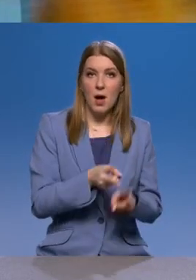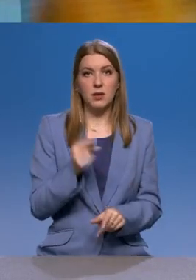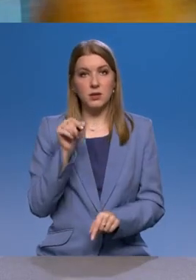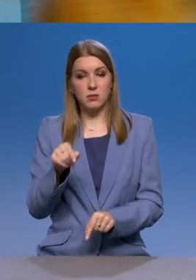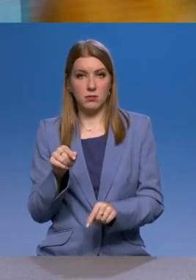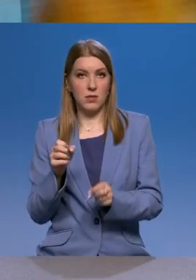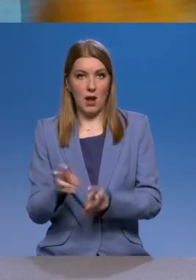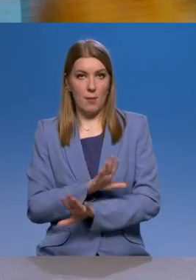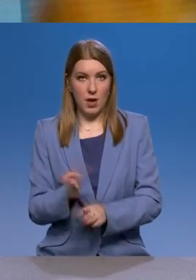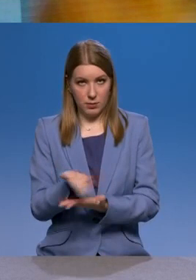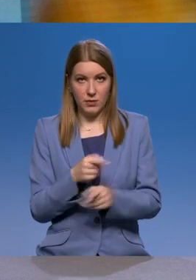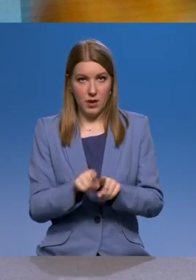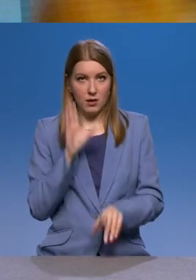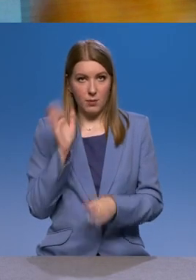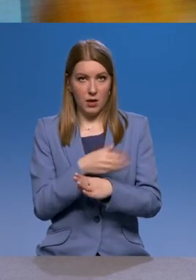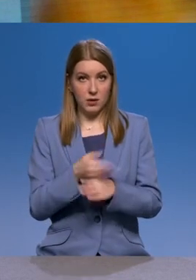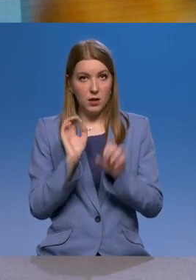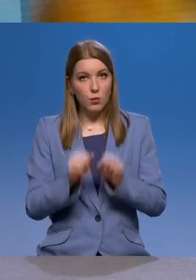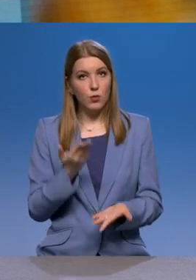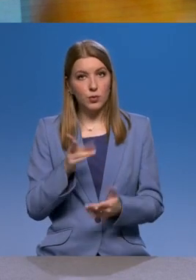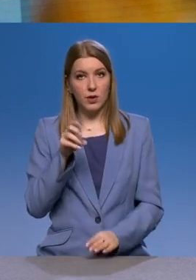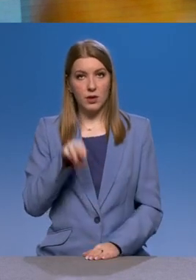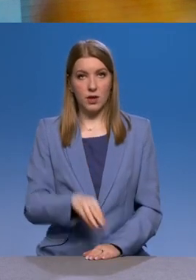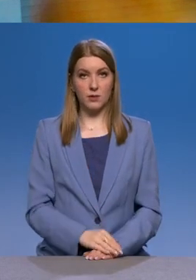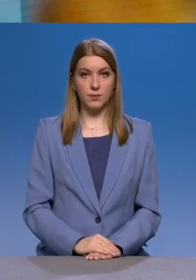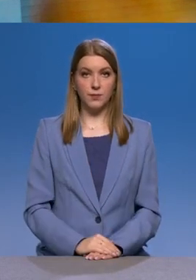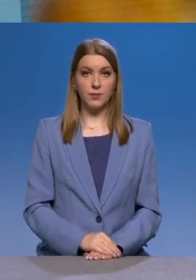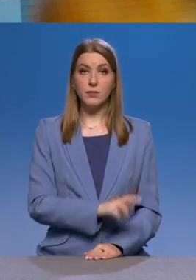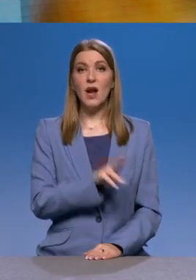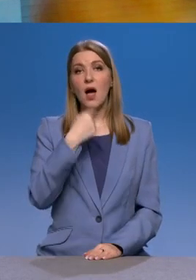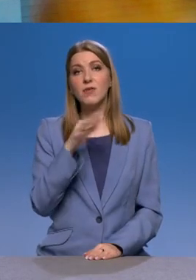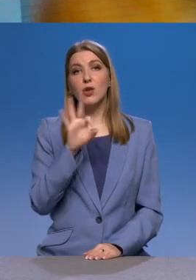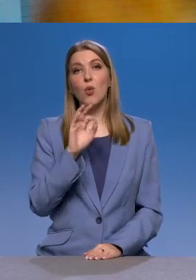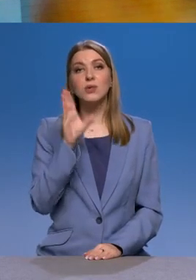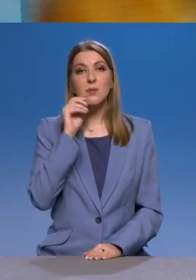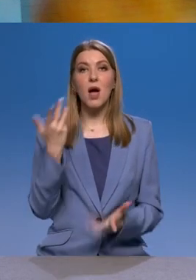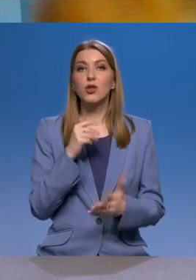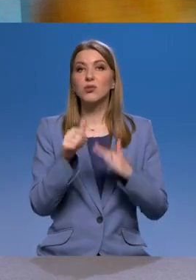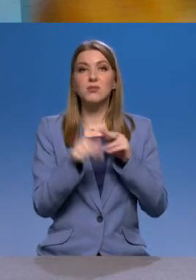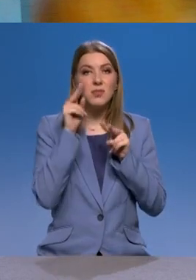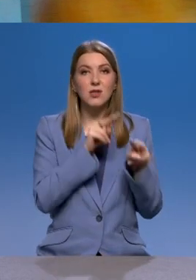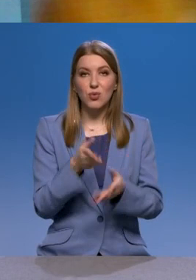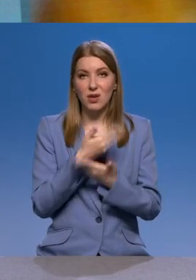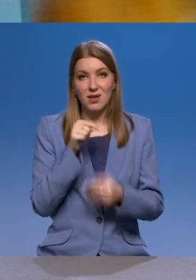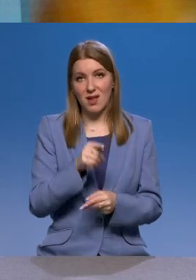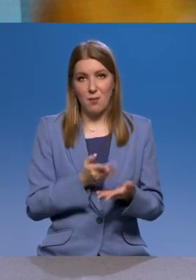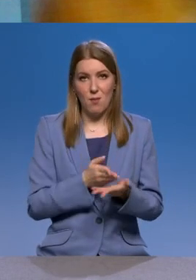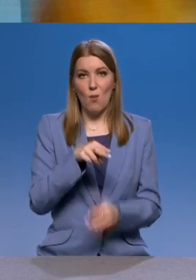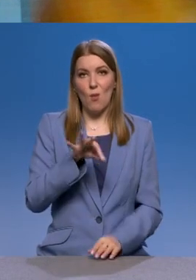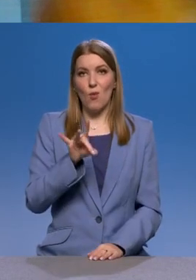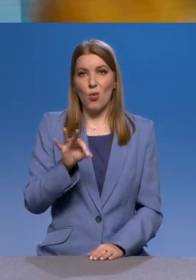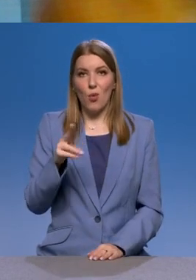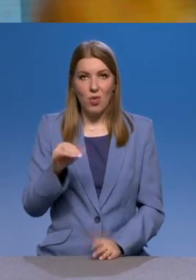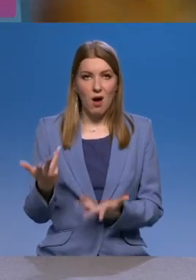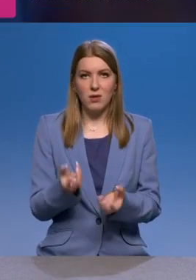улице? В первую очередь я говорила о тех собак, которые безнадзорные, там, конечно, никакой породы нет, и